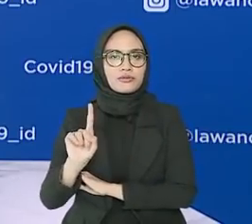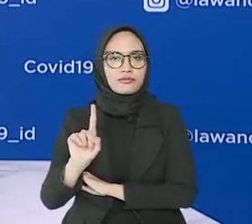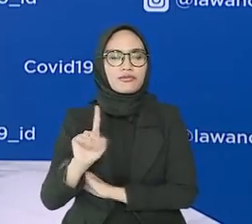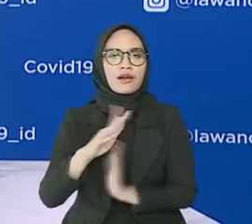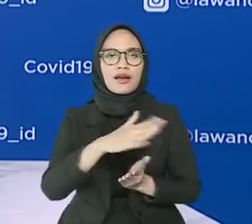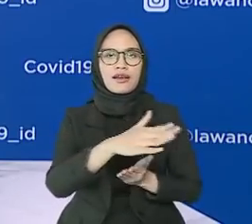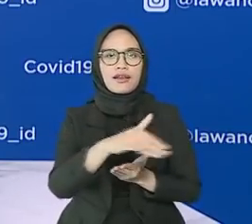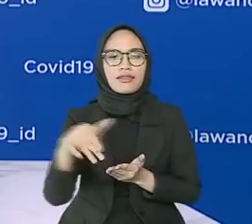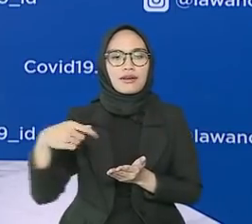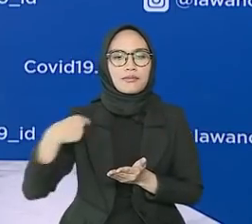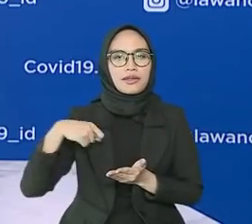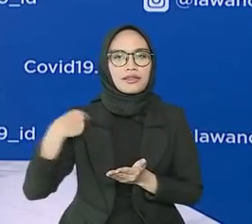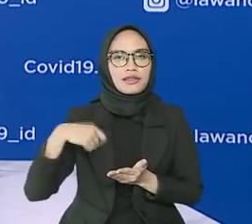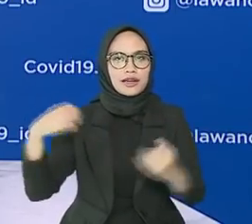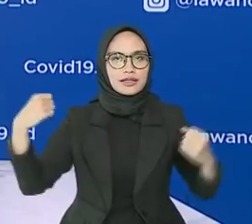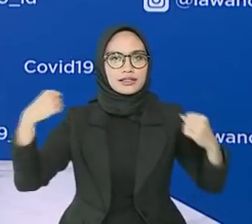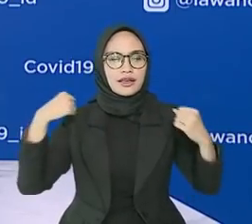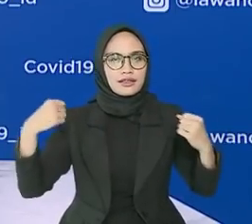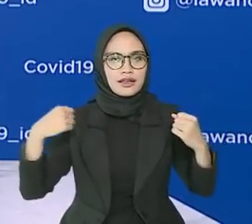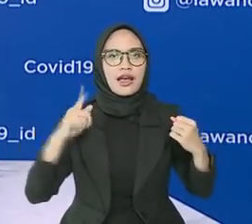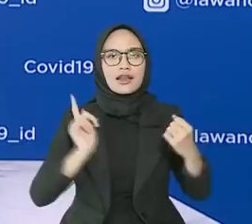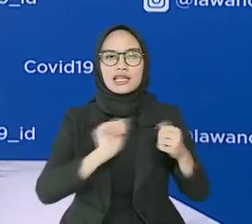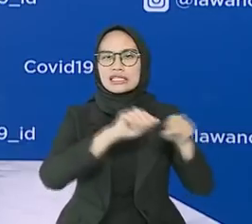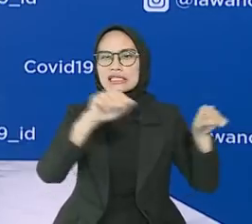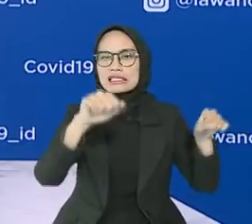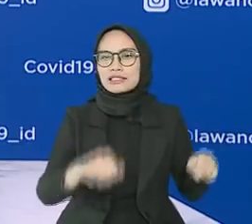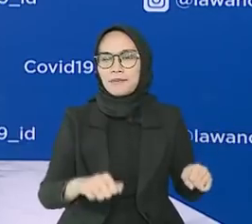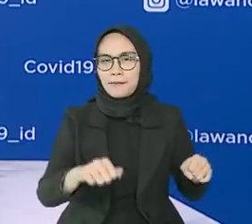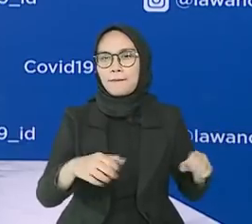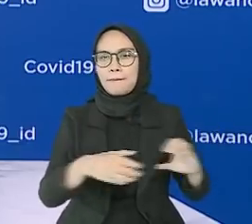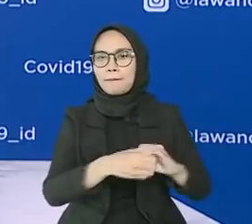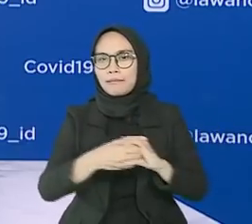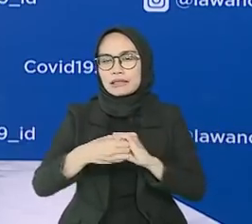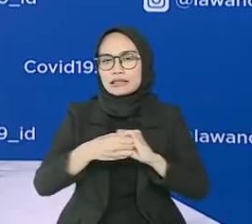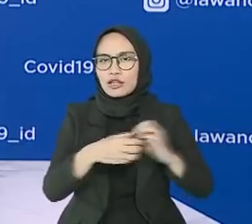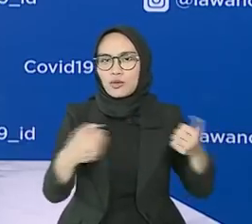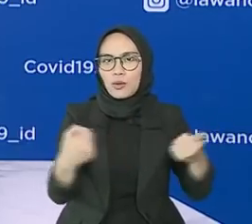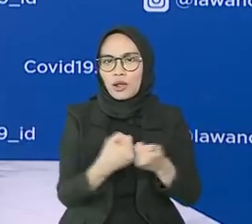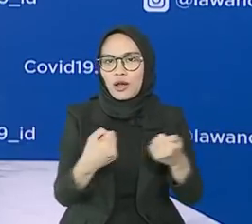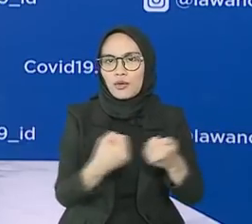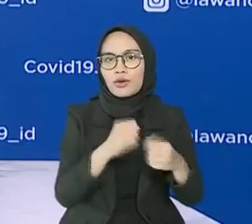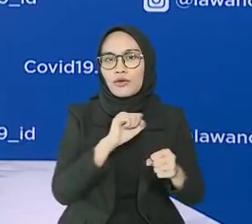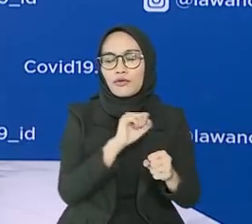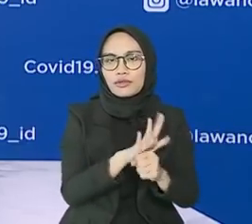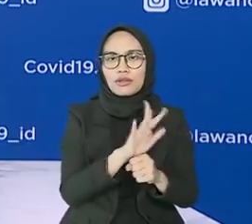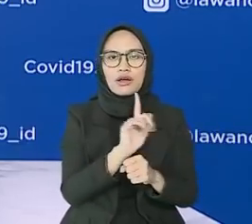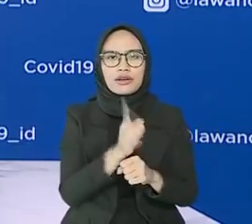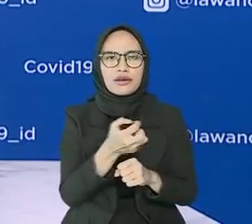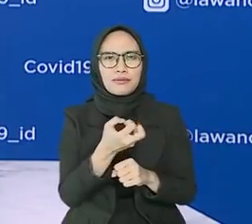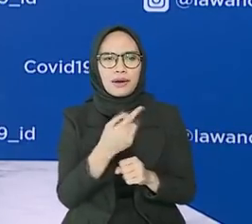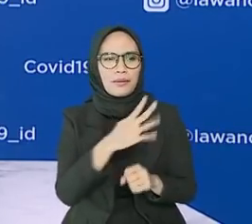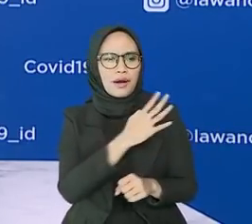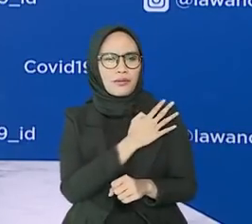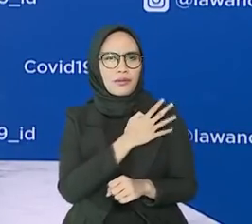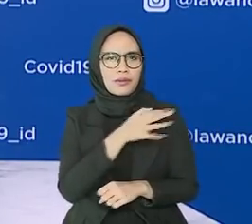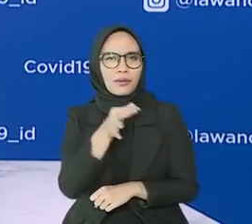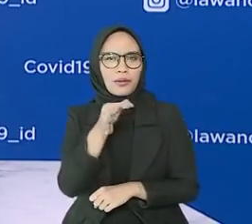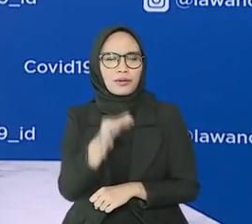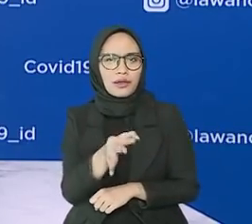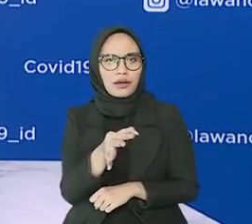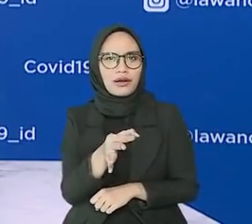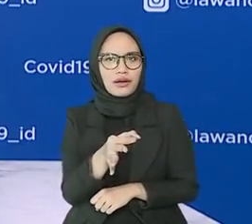dari data Kementerian Kesehatan melalui sistem Bersatu Lawan COVID, ternyata terdapat beberapa kabupaten kota